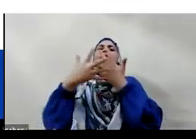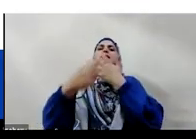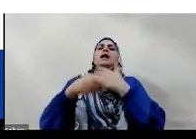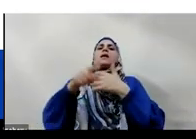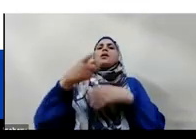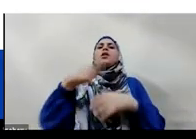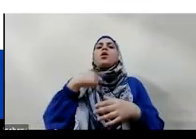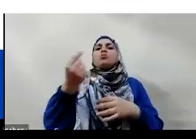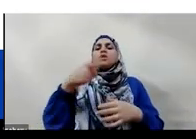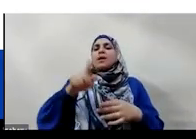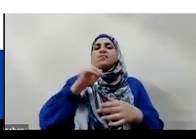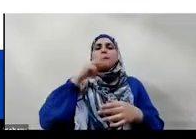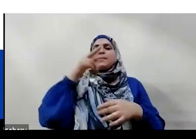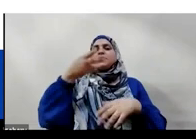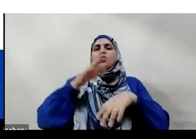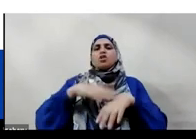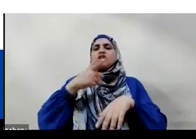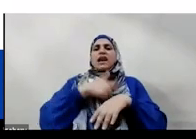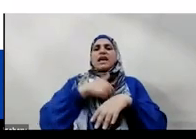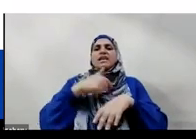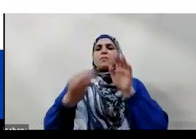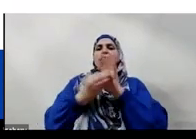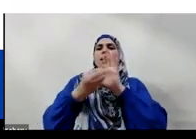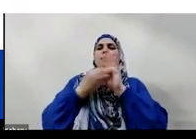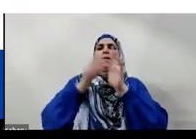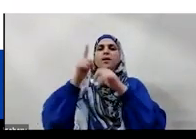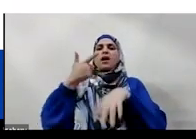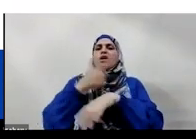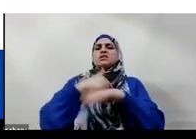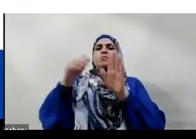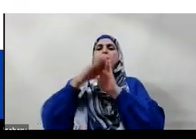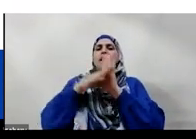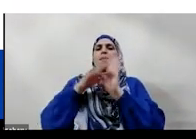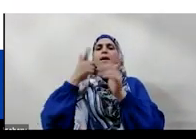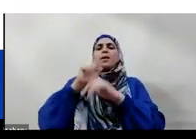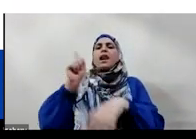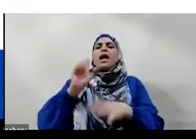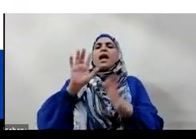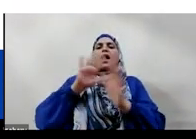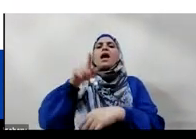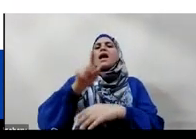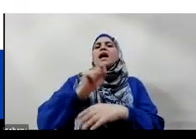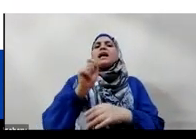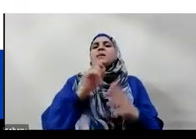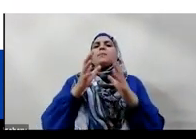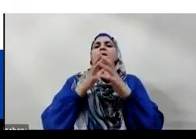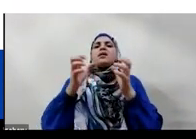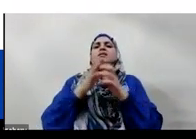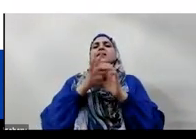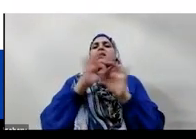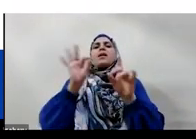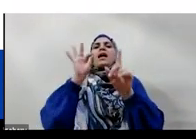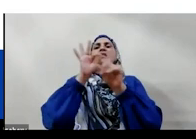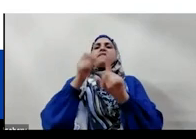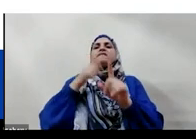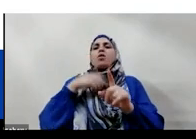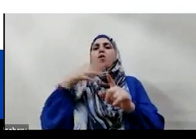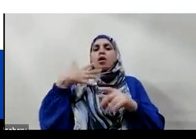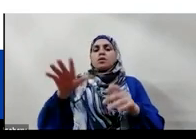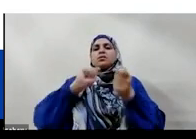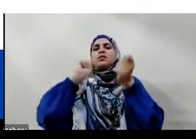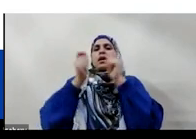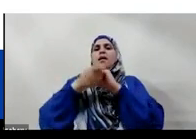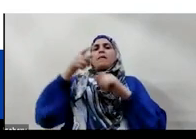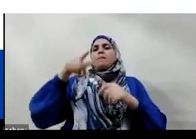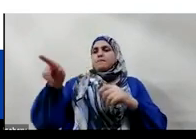اسم برنامج معين في الولايات المتحده الامريكيه، واعمل الدوكيمنت ده حوله انتو ا بي دي اف واعمله ابلود